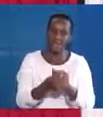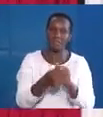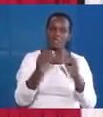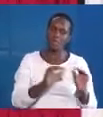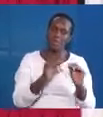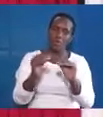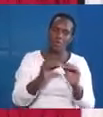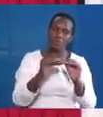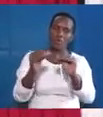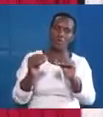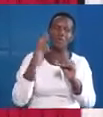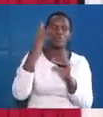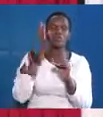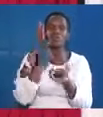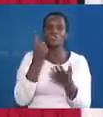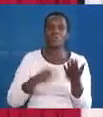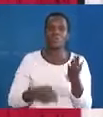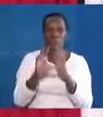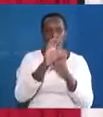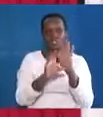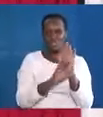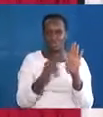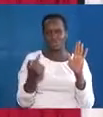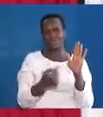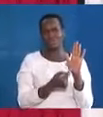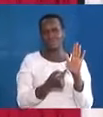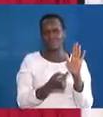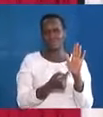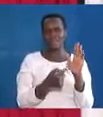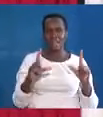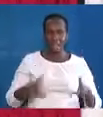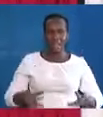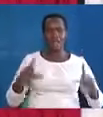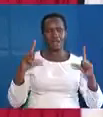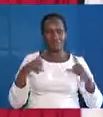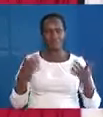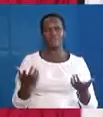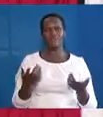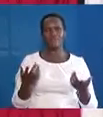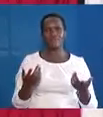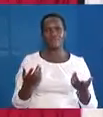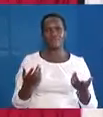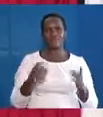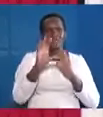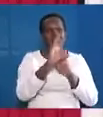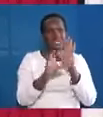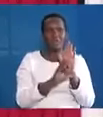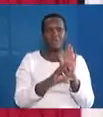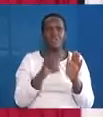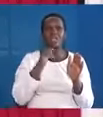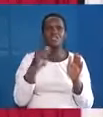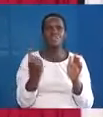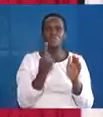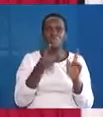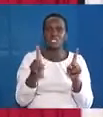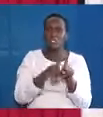tunasema katiba yuhai. Katiba sio vile tumeona nchi